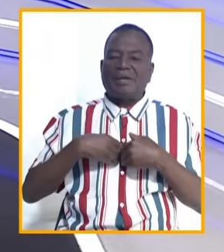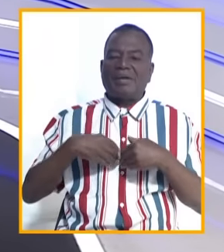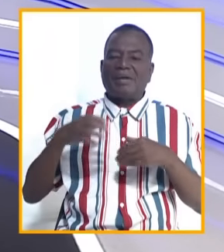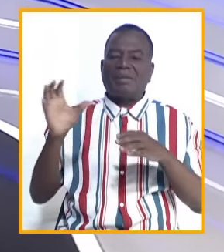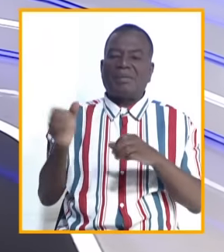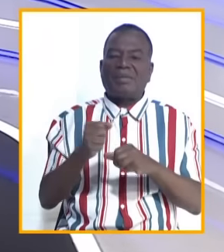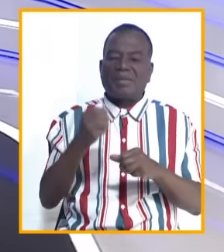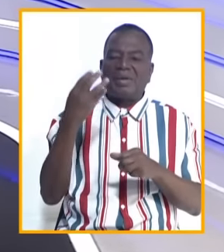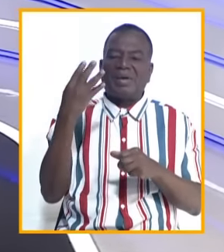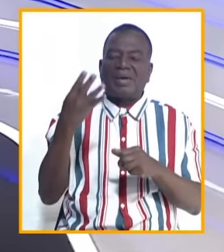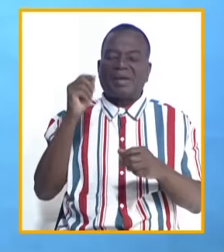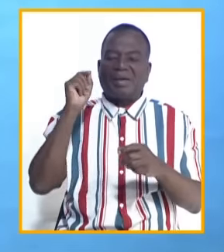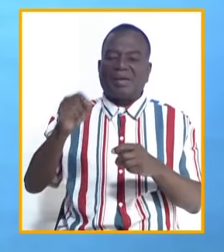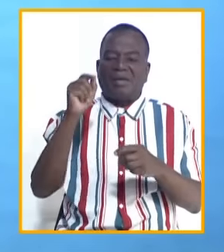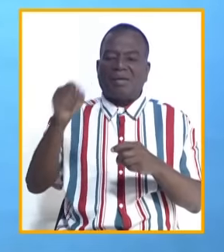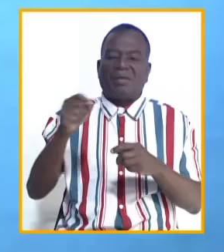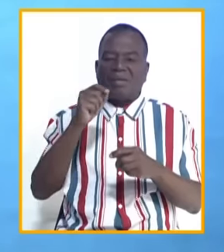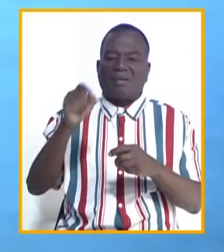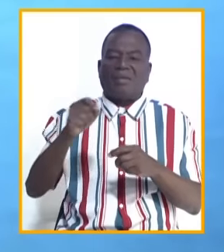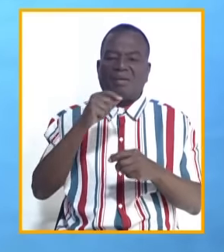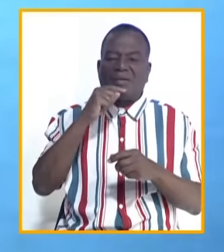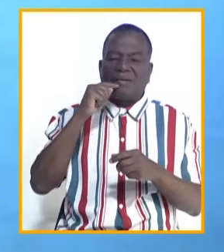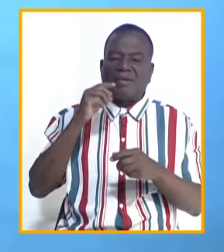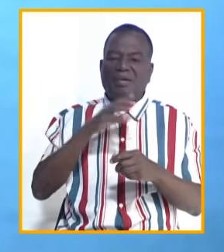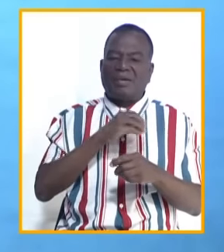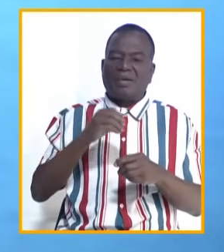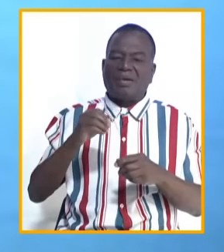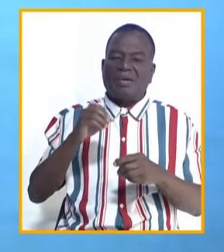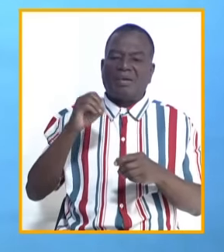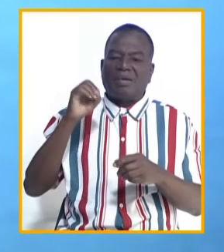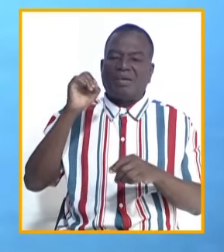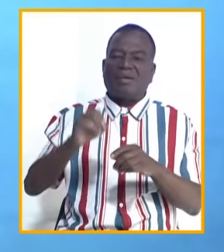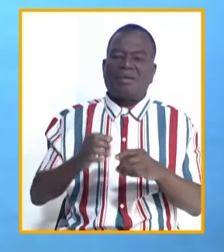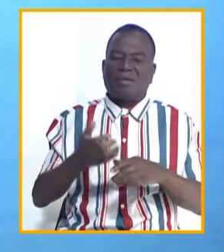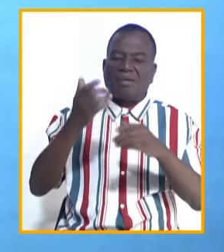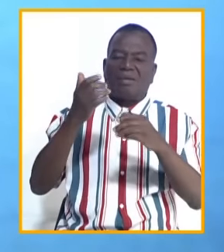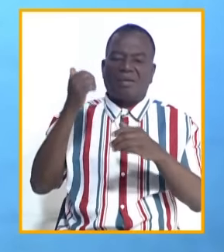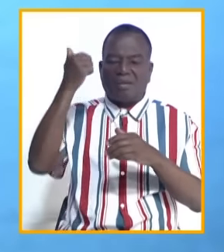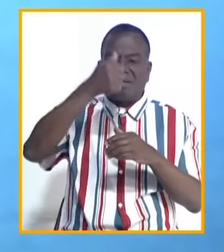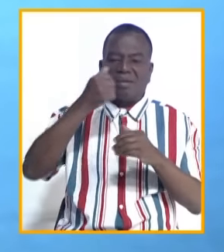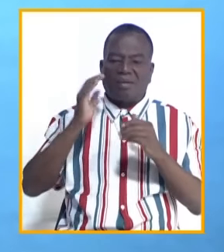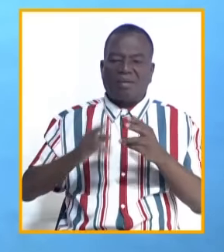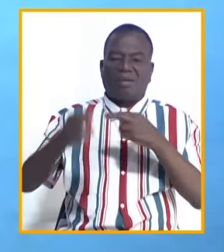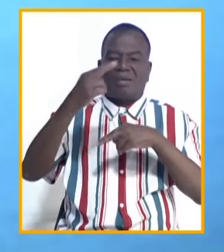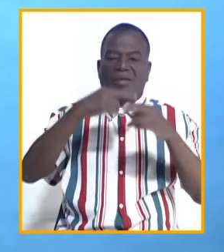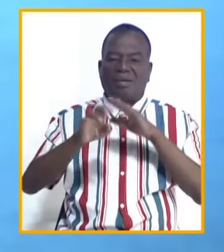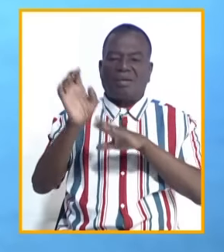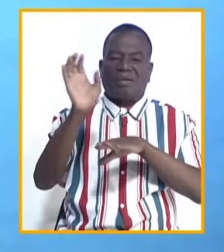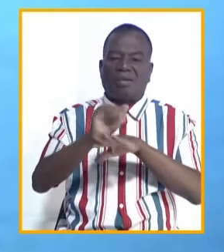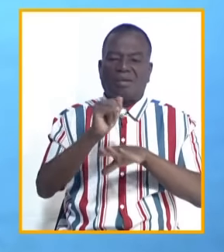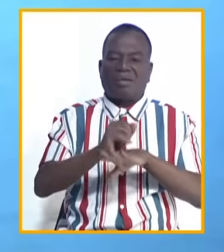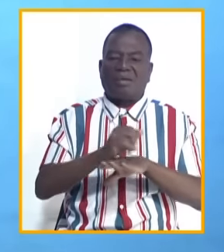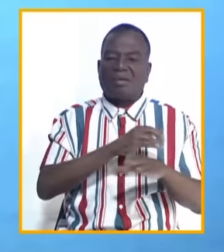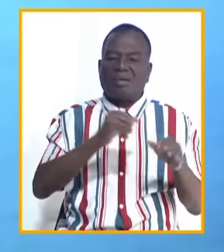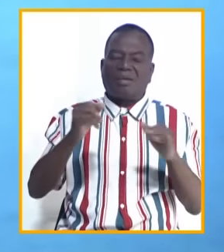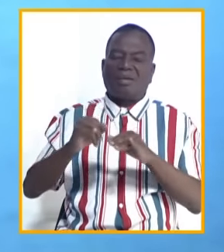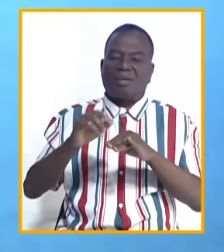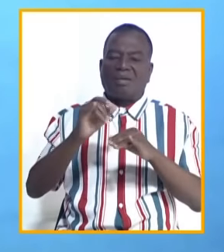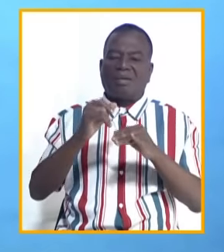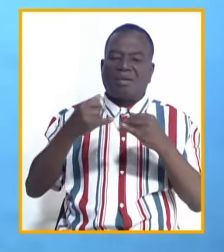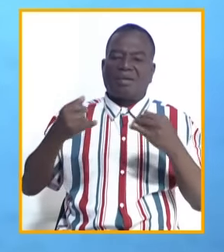On s'interroge à comment le stade a pu bien encaisser donc ces 4 buts. Le stade qui avait pourtant dans ses rangs un certain Assali